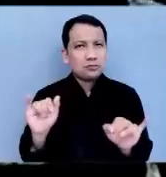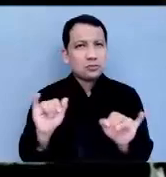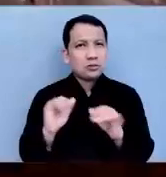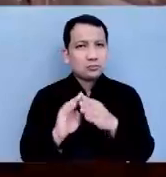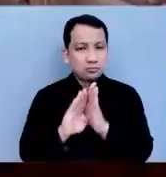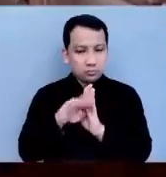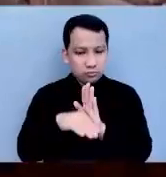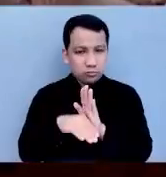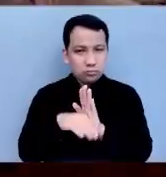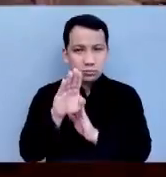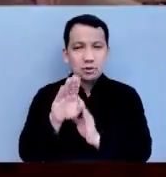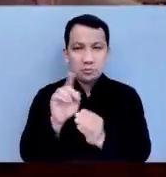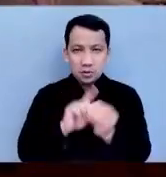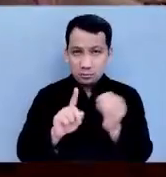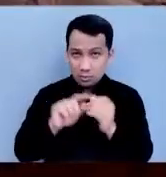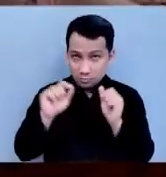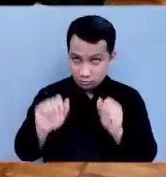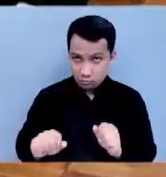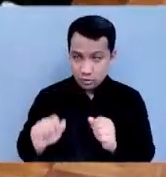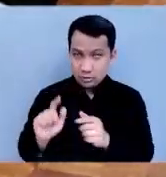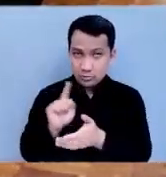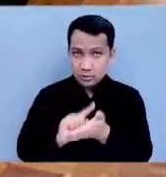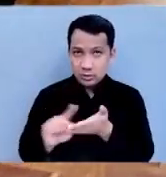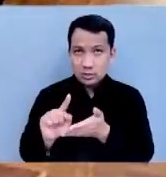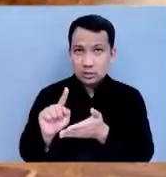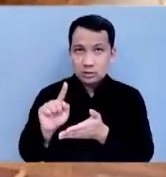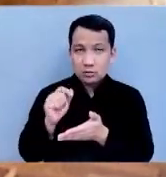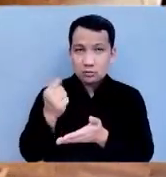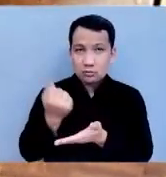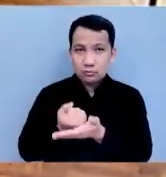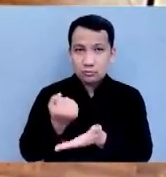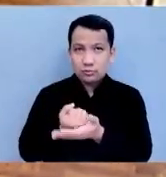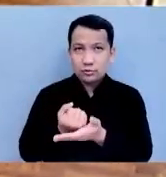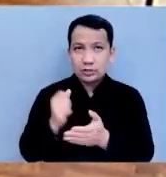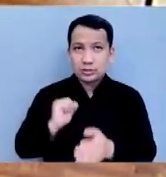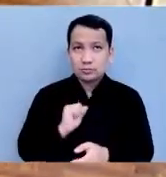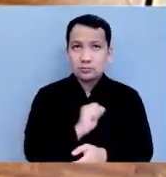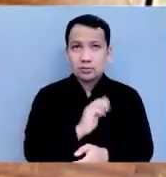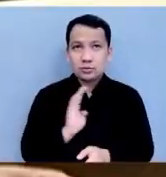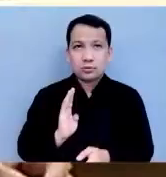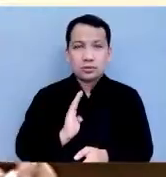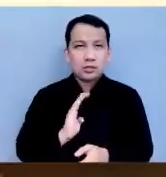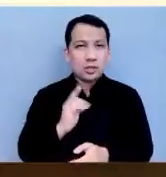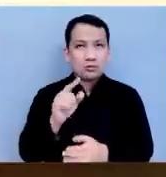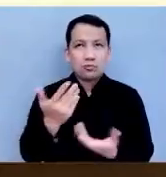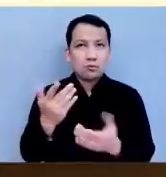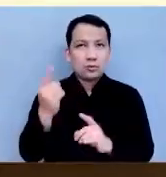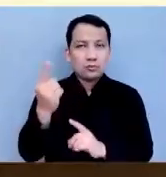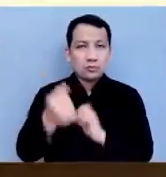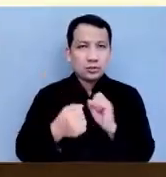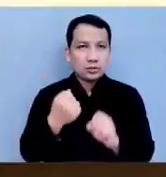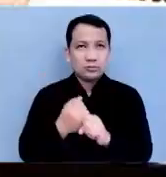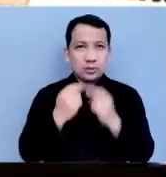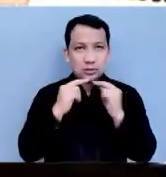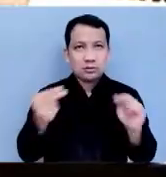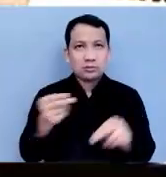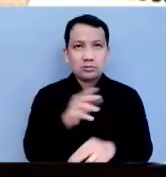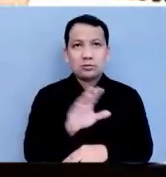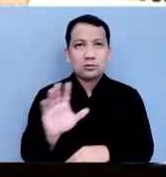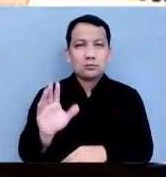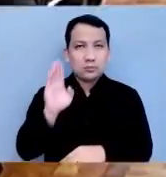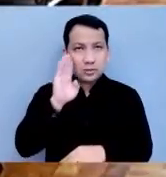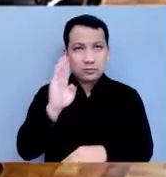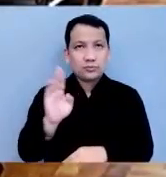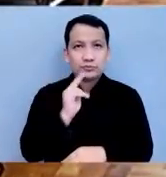presyo ng bilihin, pwedeng repasuhin ng Wage Board ang mga sahod kahit wala pang isang taon. Nagbabalita mula sa Frontline, Brian